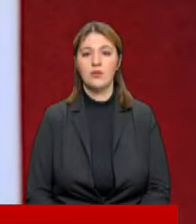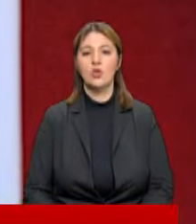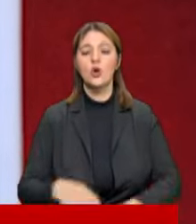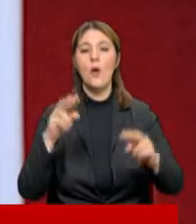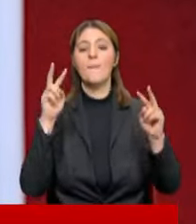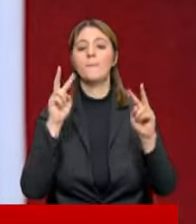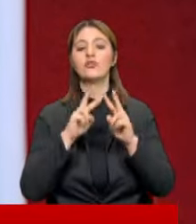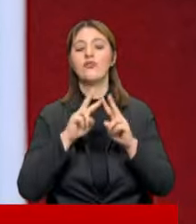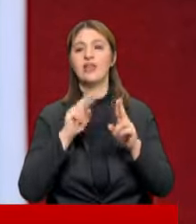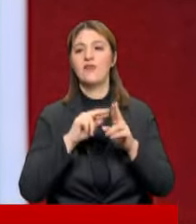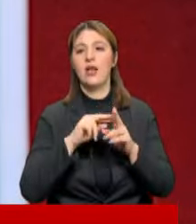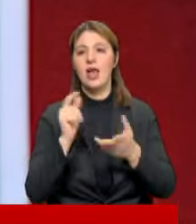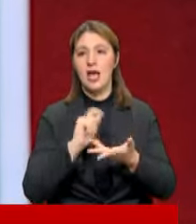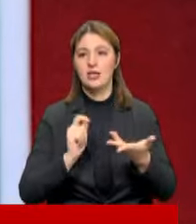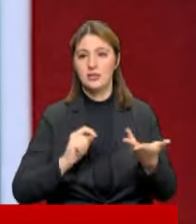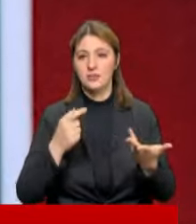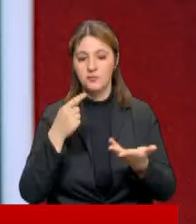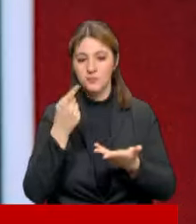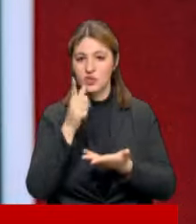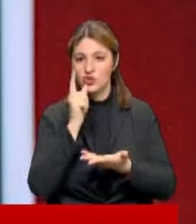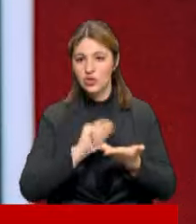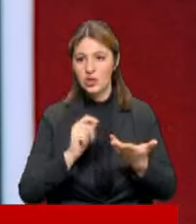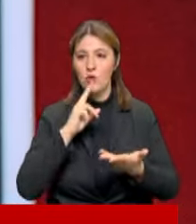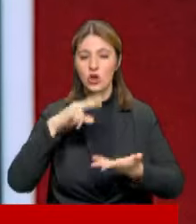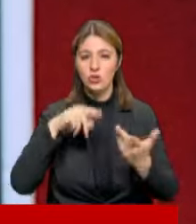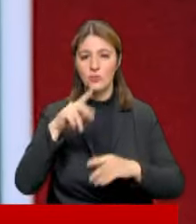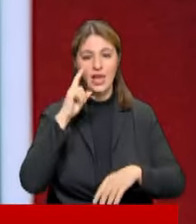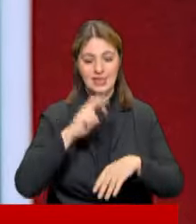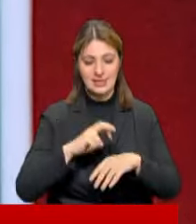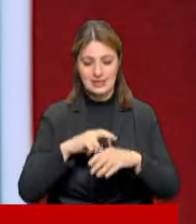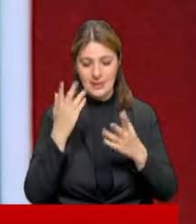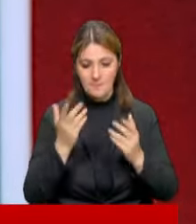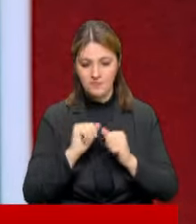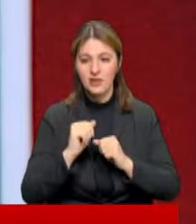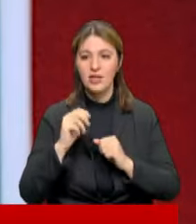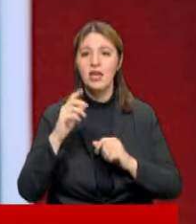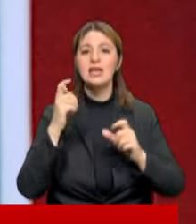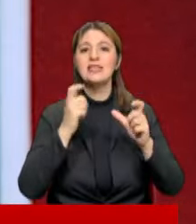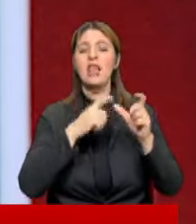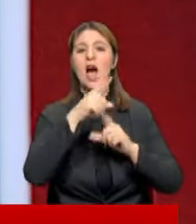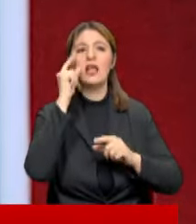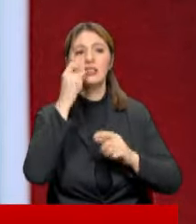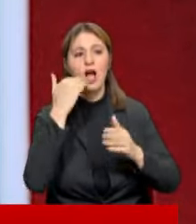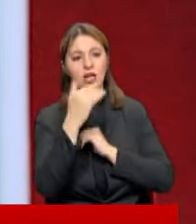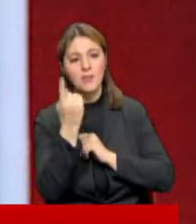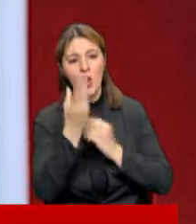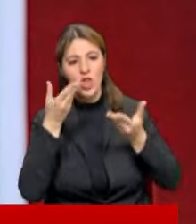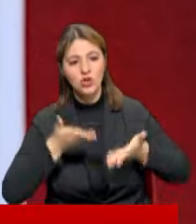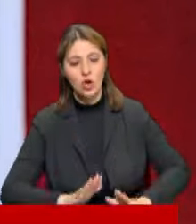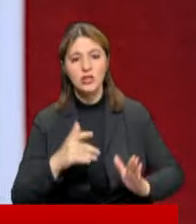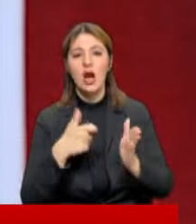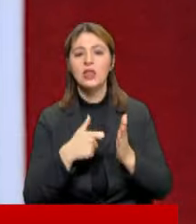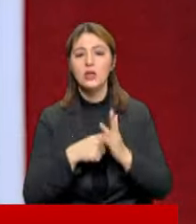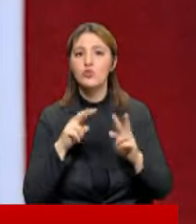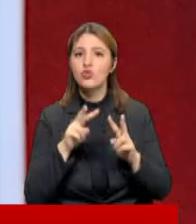Mustafa Kemal ilgili yazdığım bir şiiri müsa ederseniz okuyorum bugün anısını Selanik'te halktan biri olarak doğdu Adı